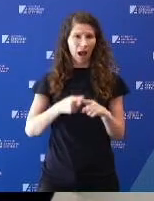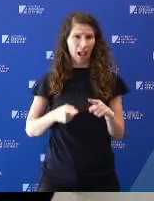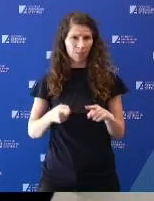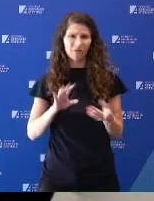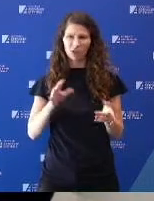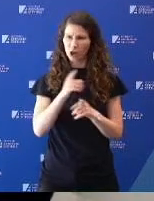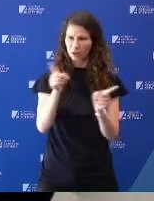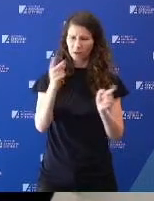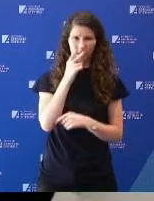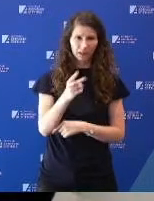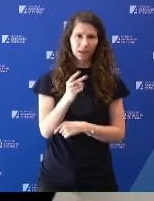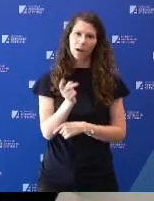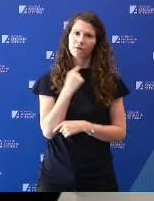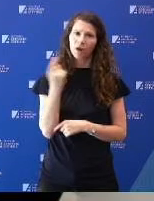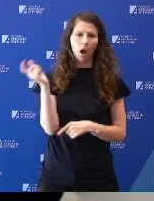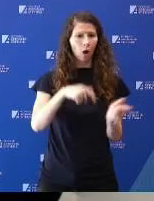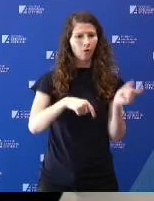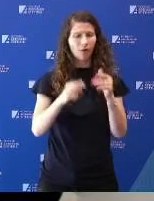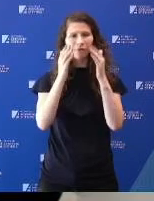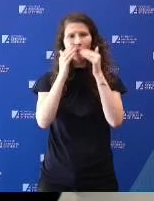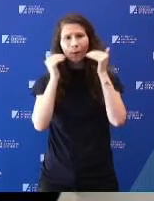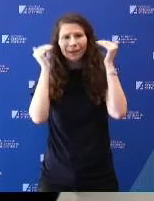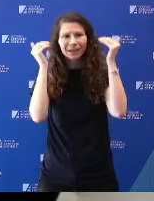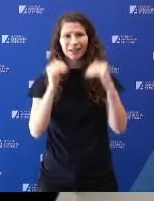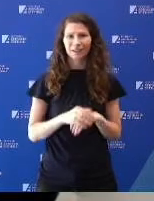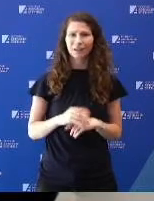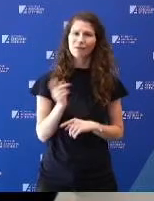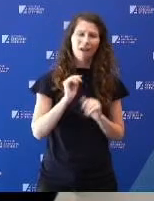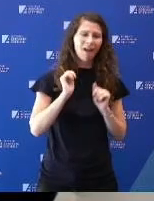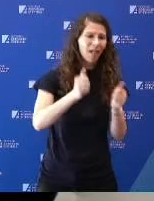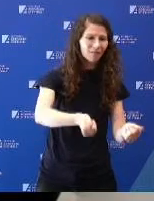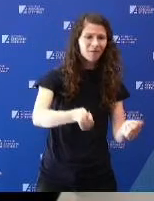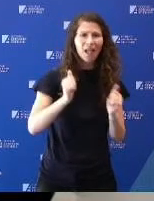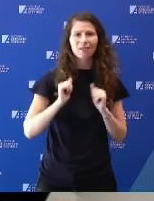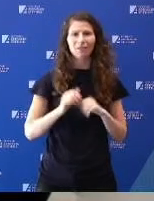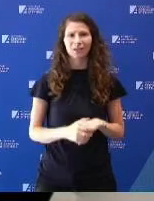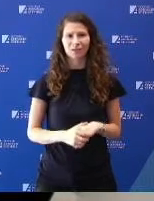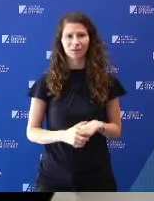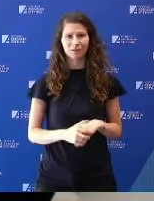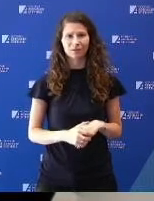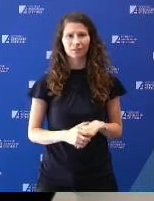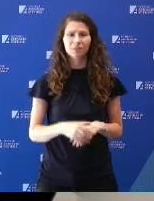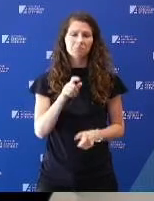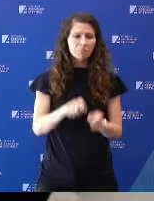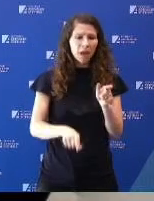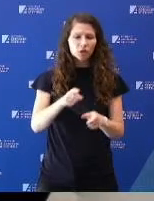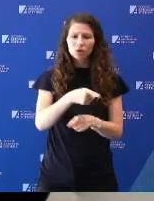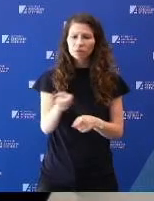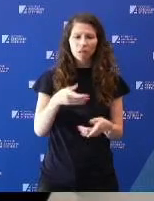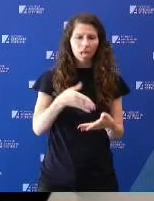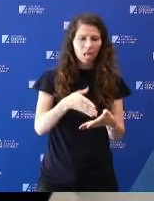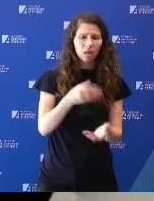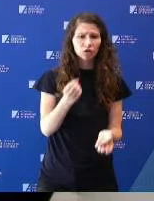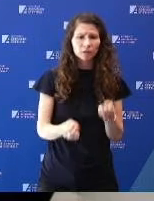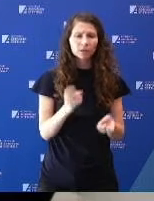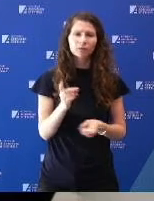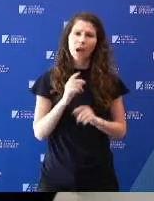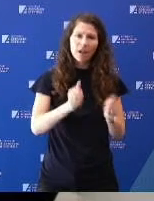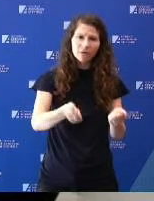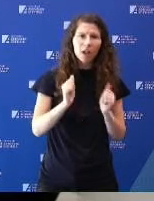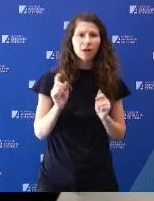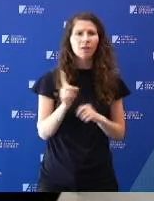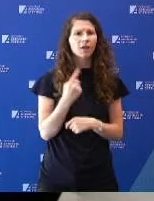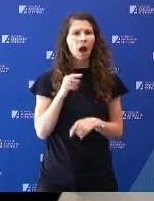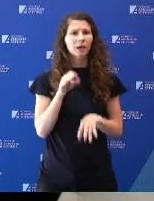gesehen, dass wir sehr freundlich zueinander waren. Wir haben einander geholfen, Menschen mit Schwierigkeiten geholfen. Wir haben Care-Pakete geschickt